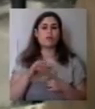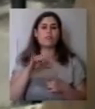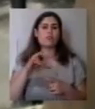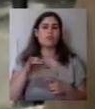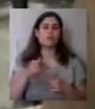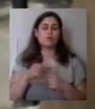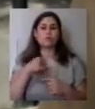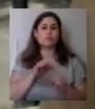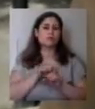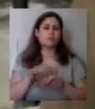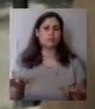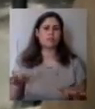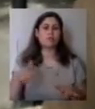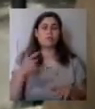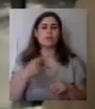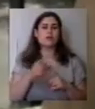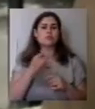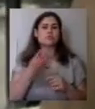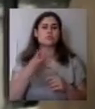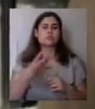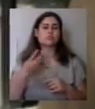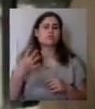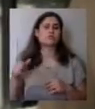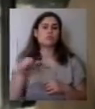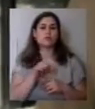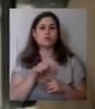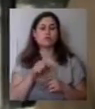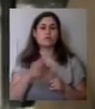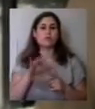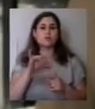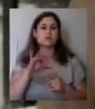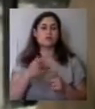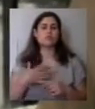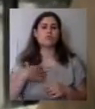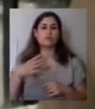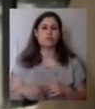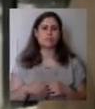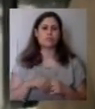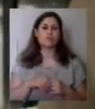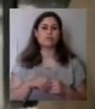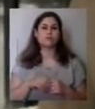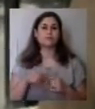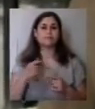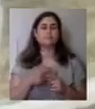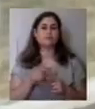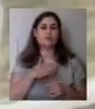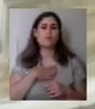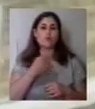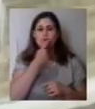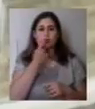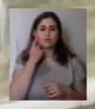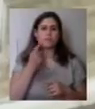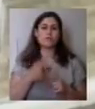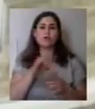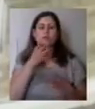ми розбіжались. Де через 30-40 хвилин Сергій загинув прямо на моїх очах. У день